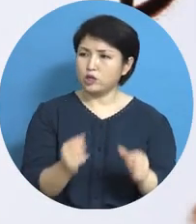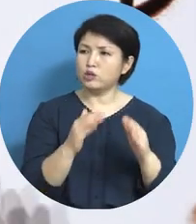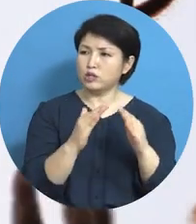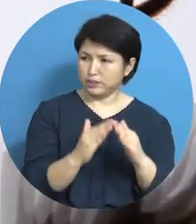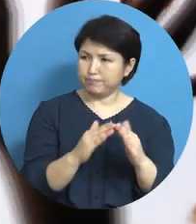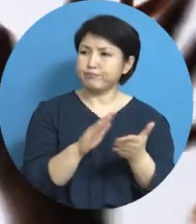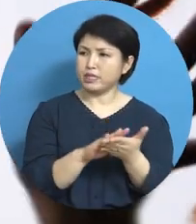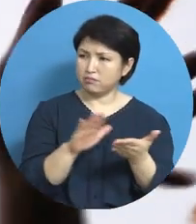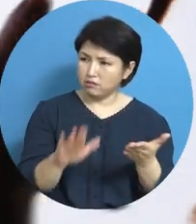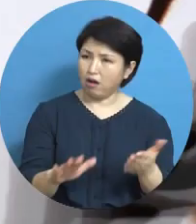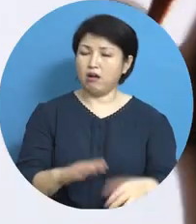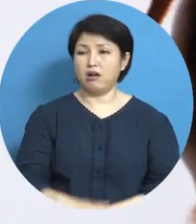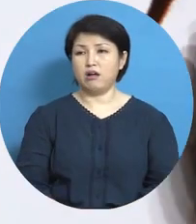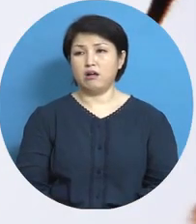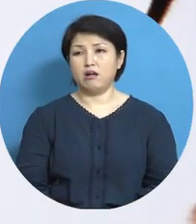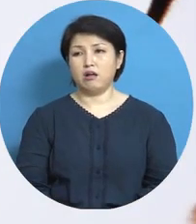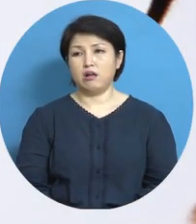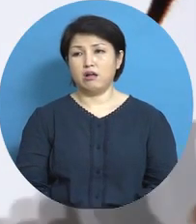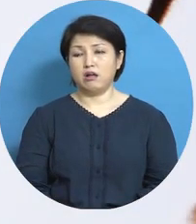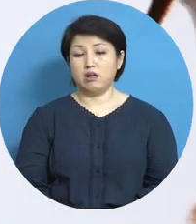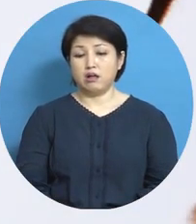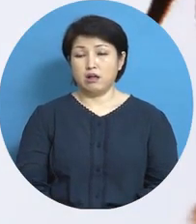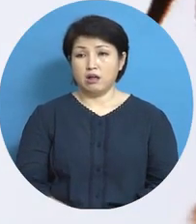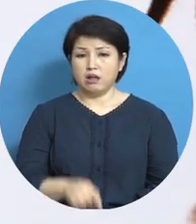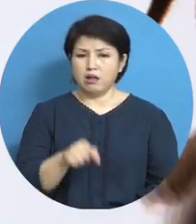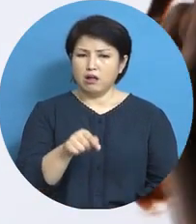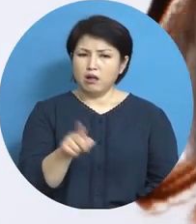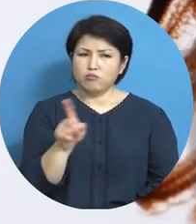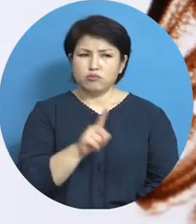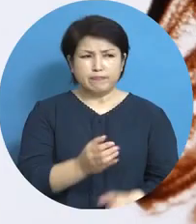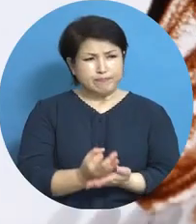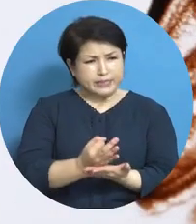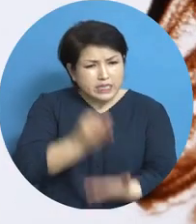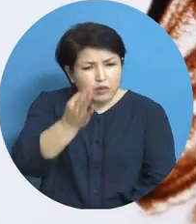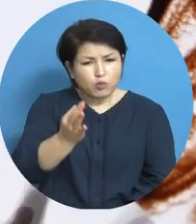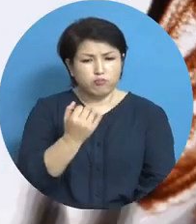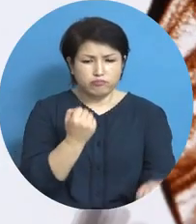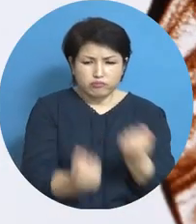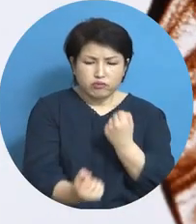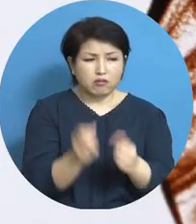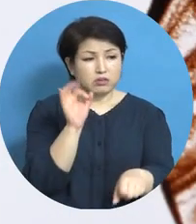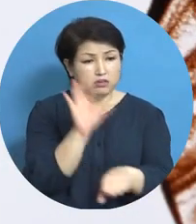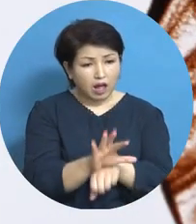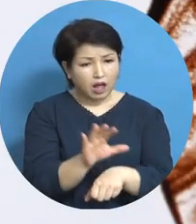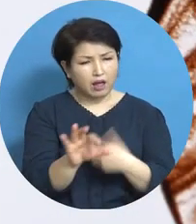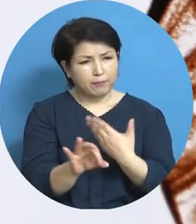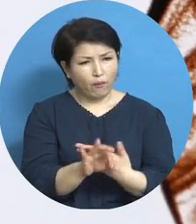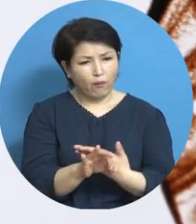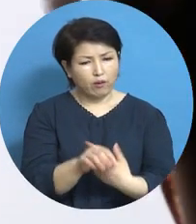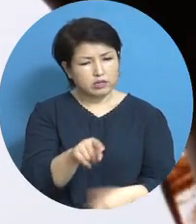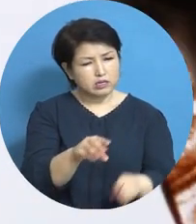자기가 생각할 때는 이만한 돈을 주고 땅을 살 때는 무슨 곡절이 있을 거다. 아마 이 속에 땅 속에 금이 있든지.